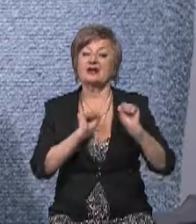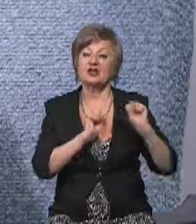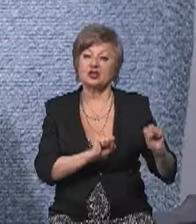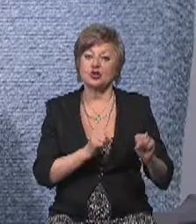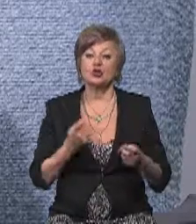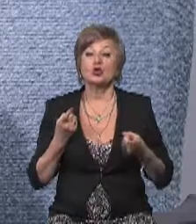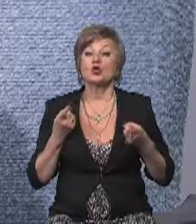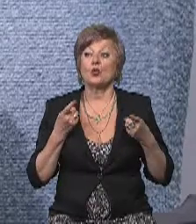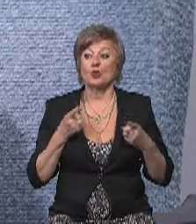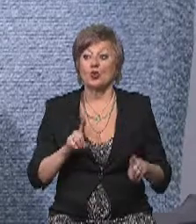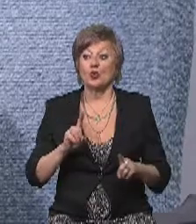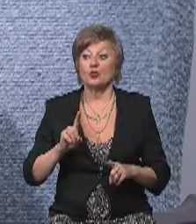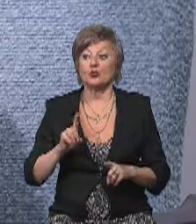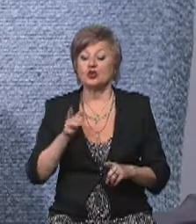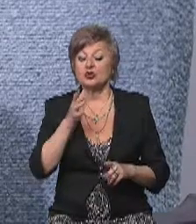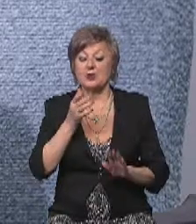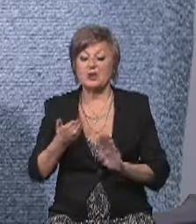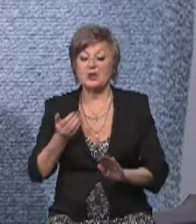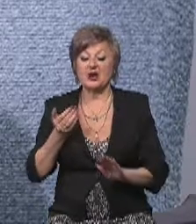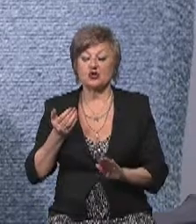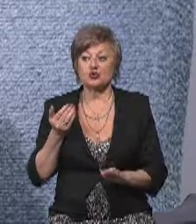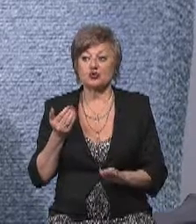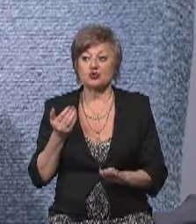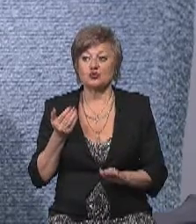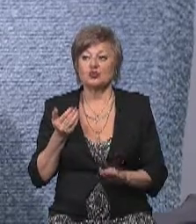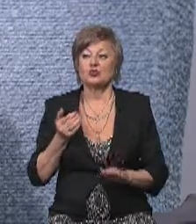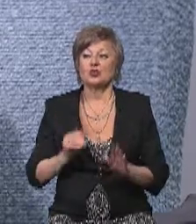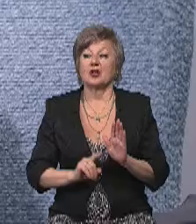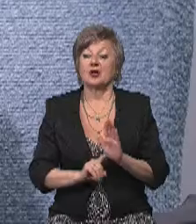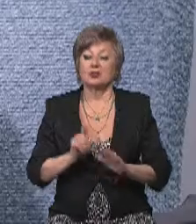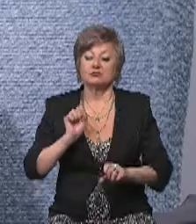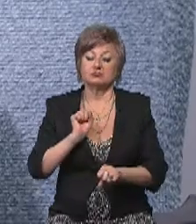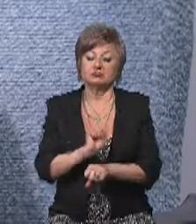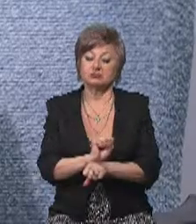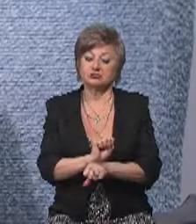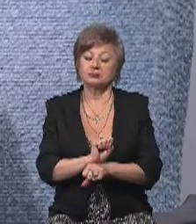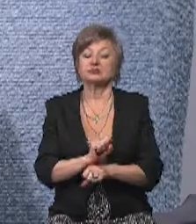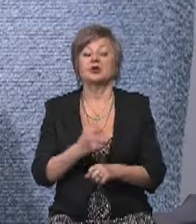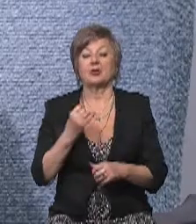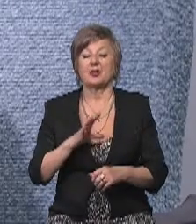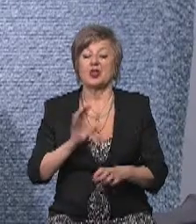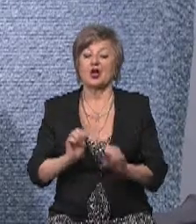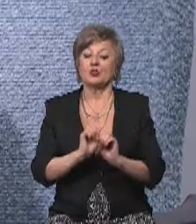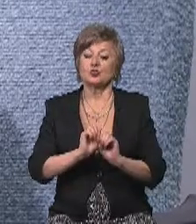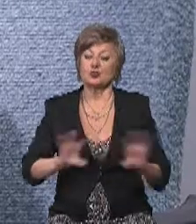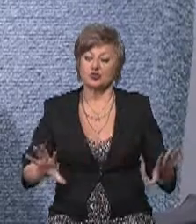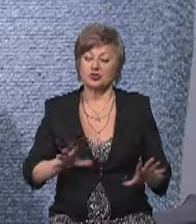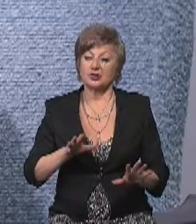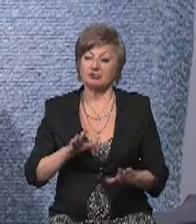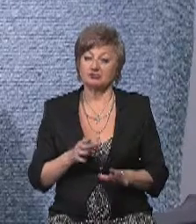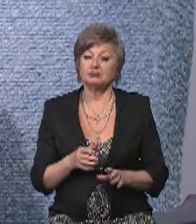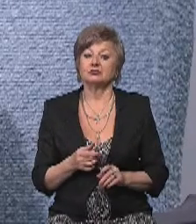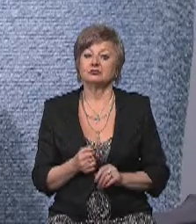чому передчасно припинила свою роботу, була розпущена і